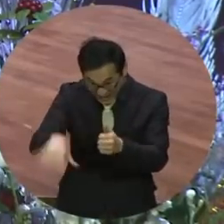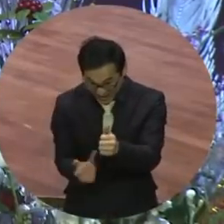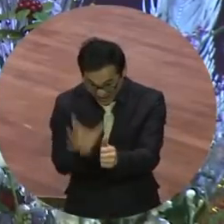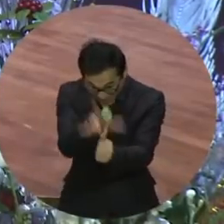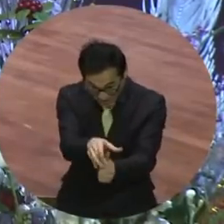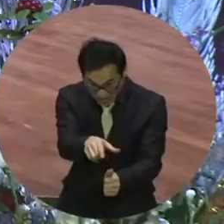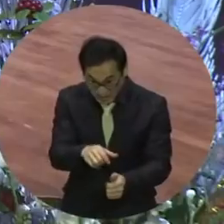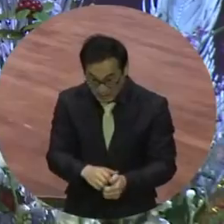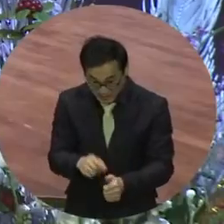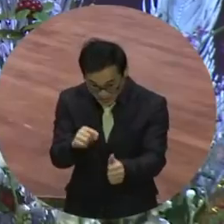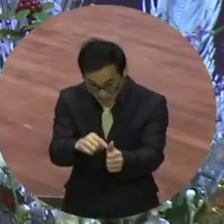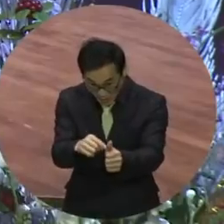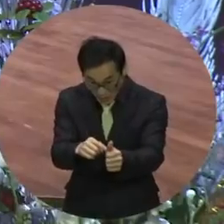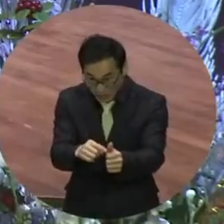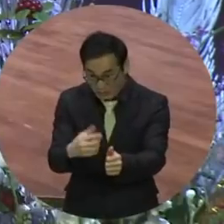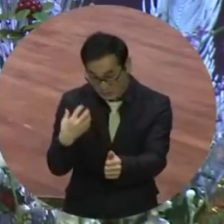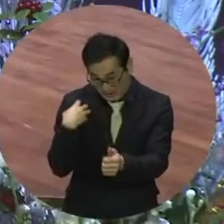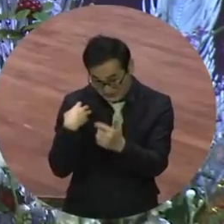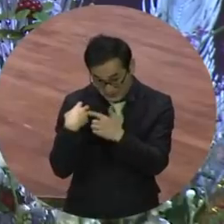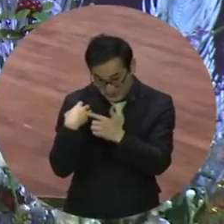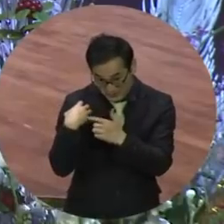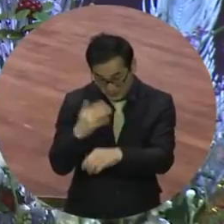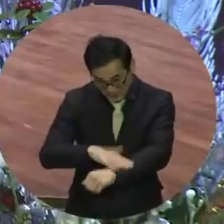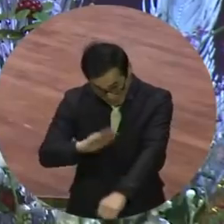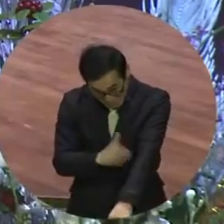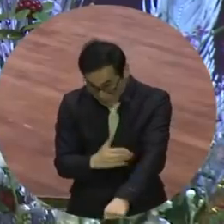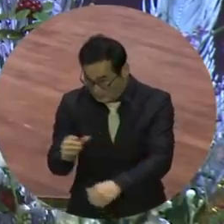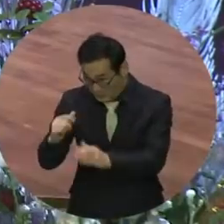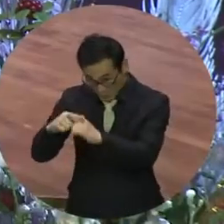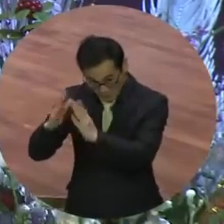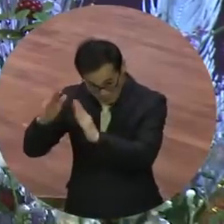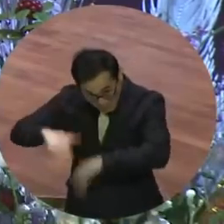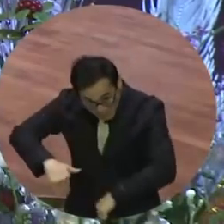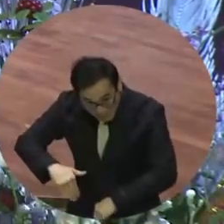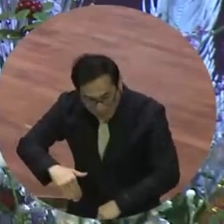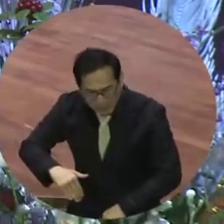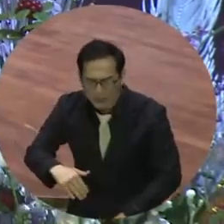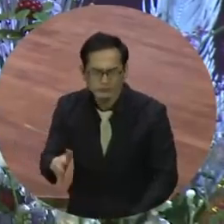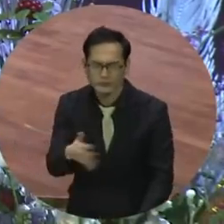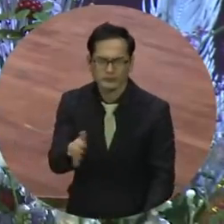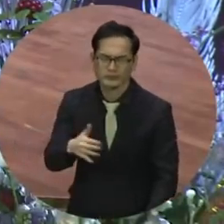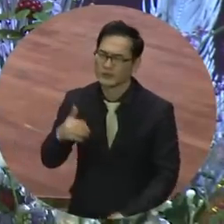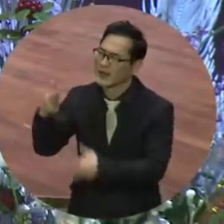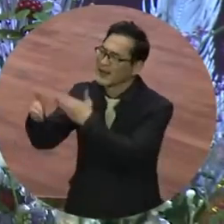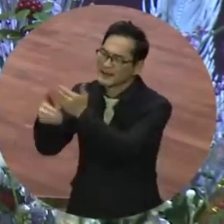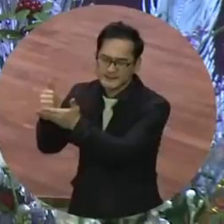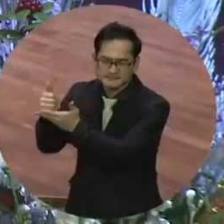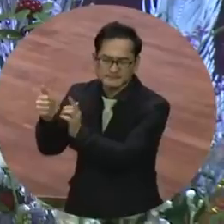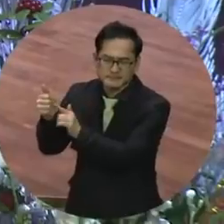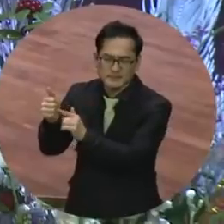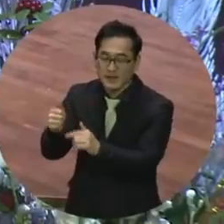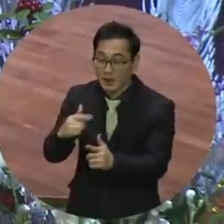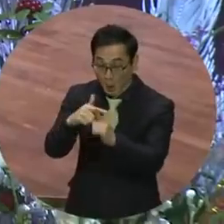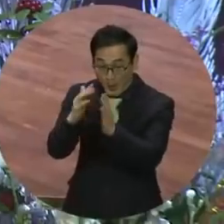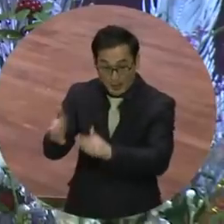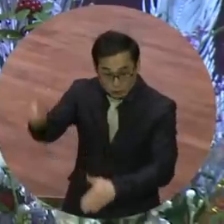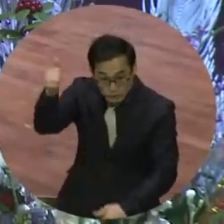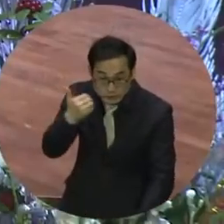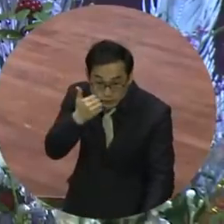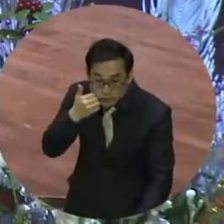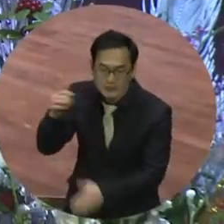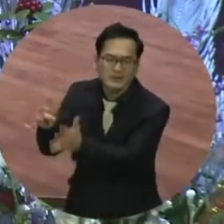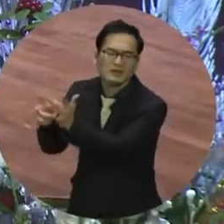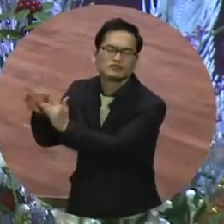교회가 망하냐. 왜 네가 왜 걱정이야 교회 때문에. 교회 주인은 예수님이야. 알겠어? 너 예수님 무시하지